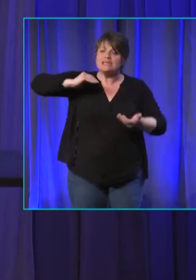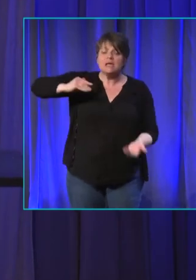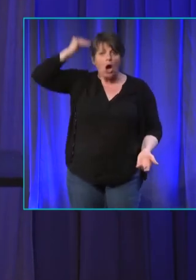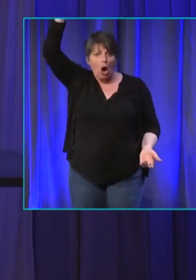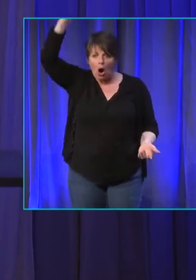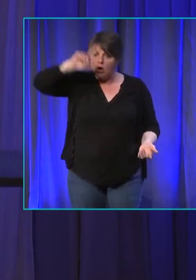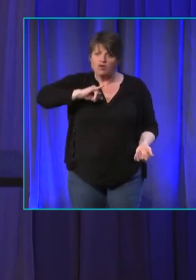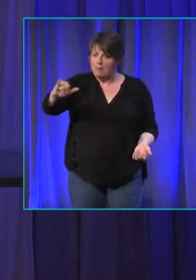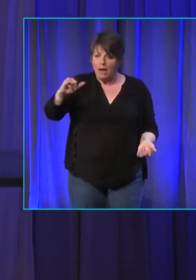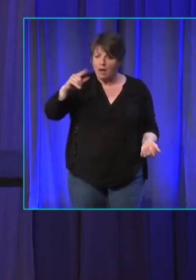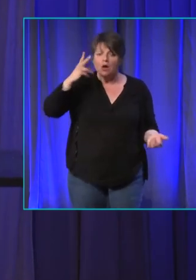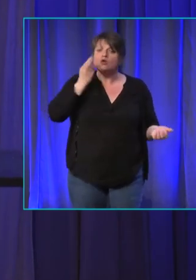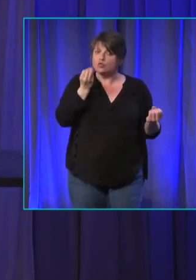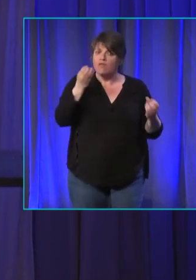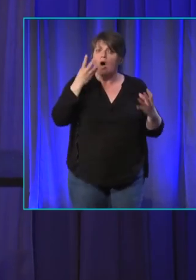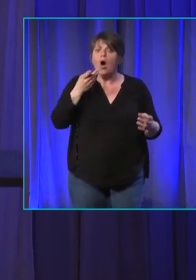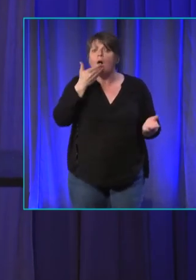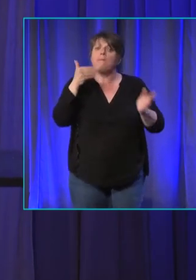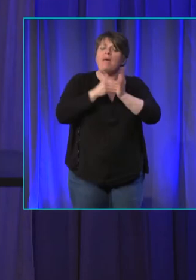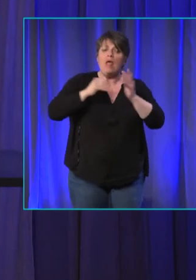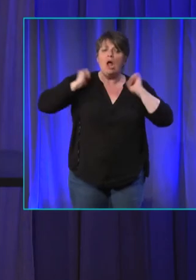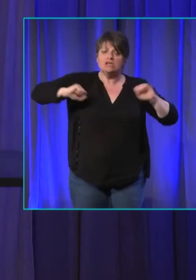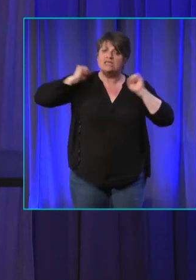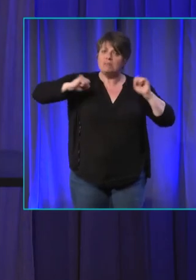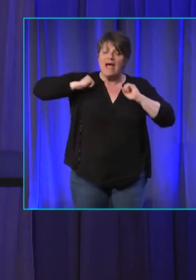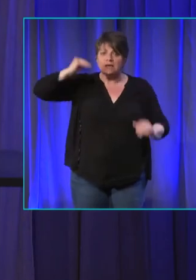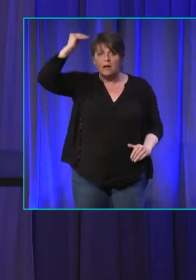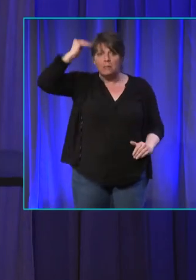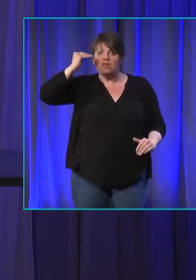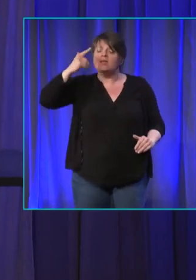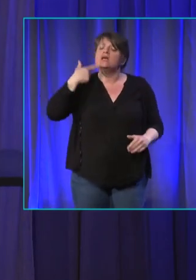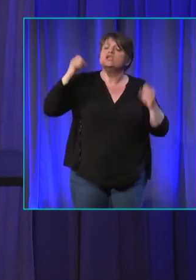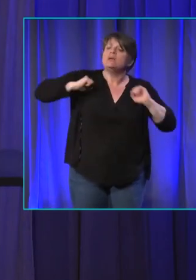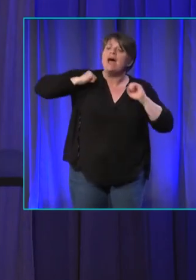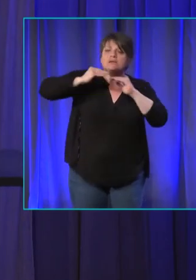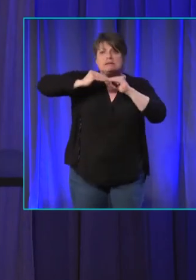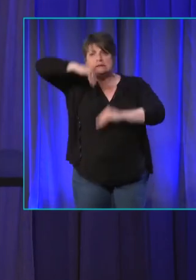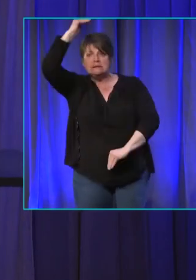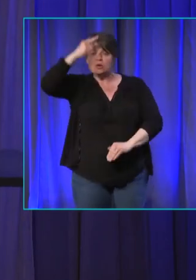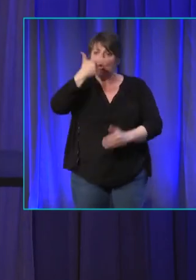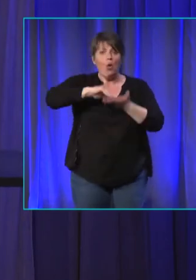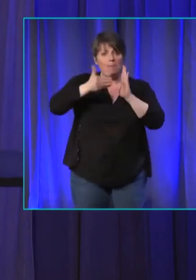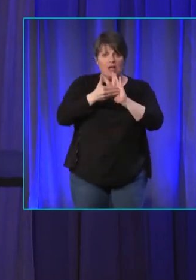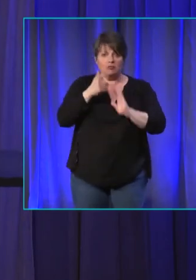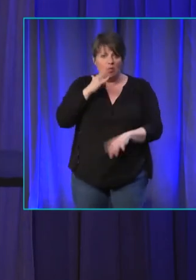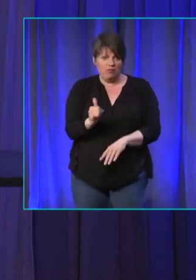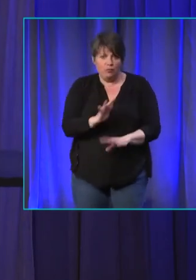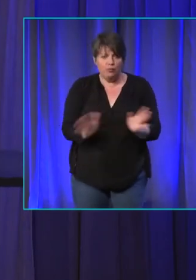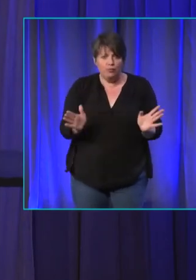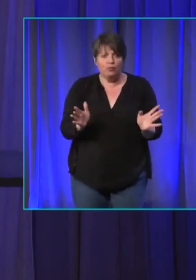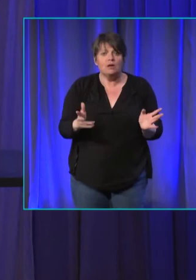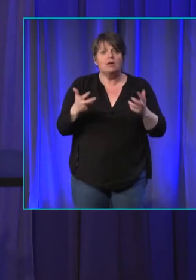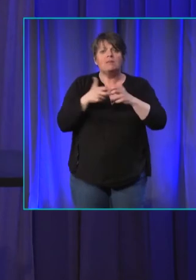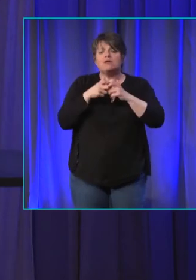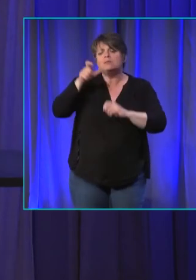en gym. Hein, vous ne verrez jamais des gymnastes de 2 mètres. Hein. Si vous prenez en gymnastique la